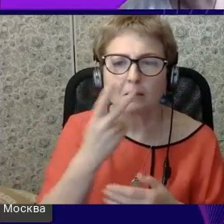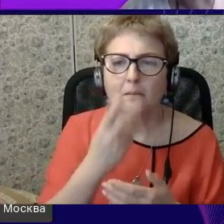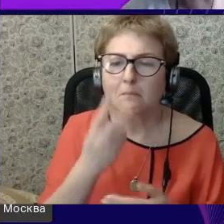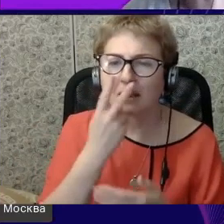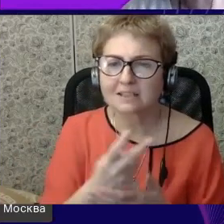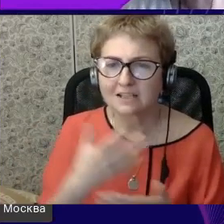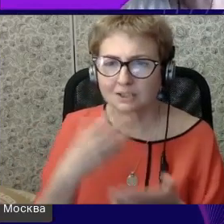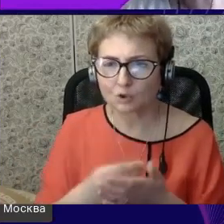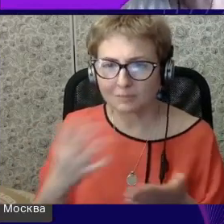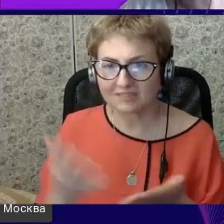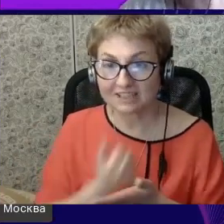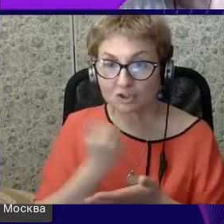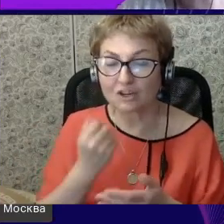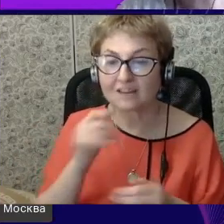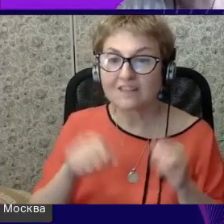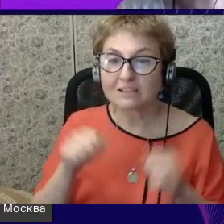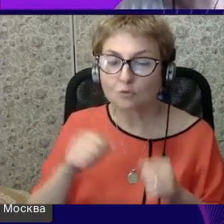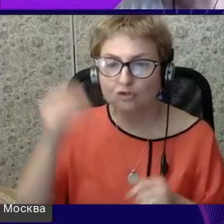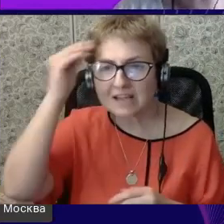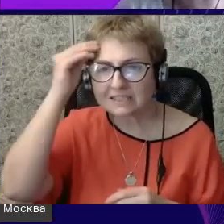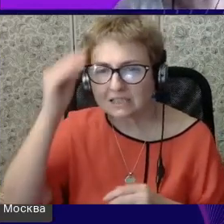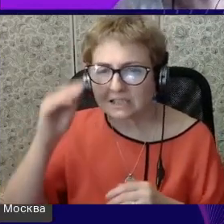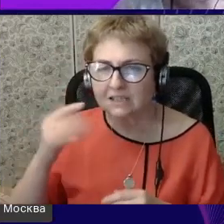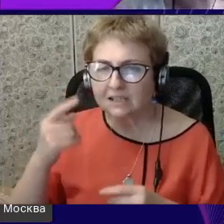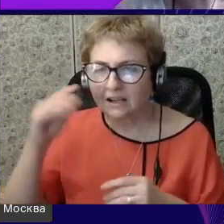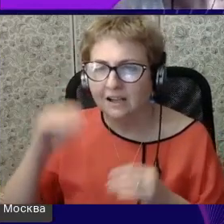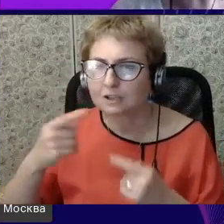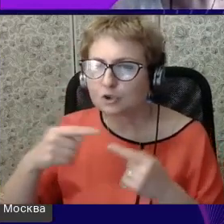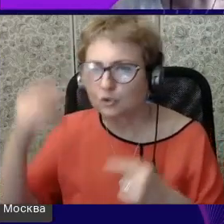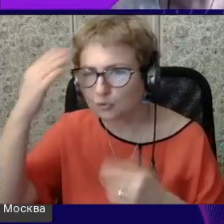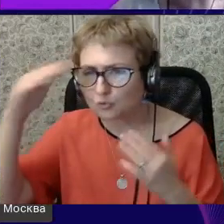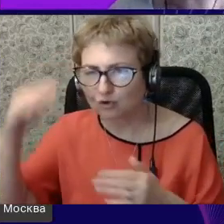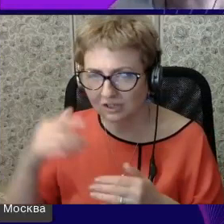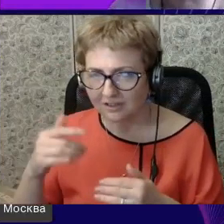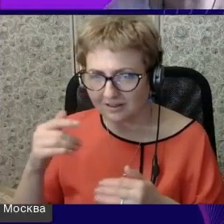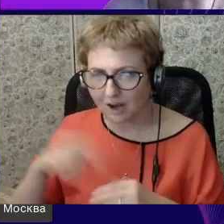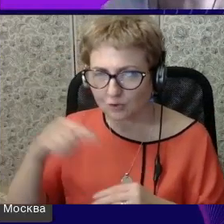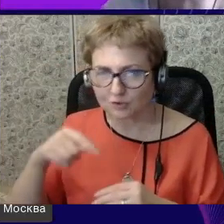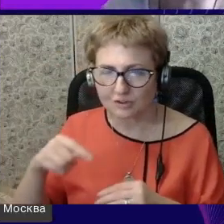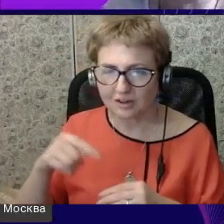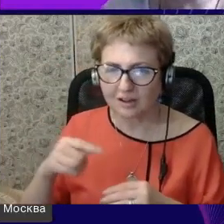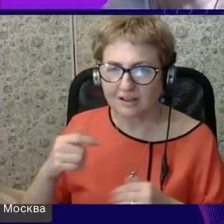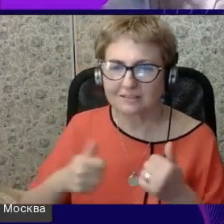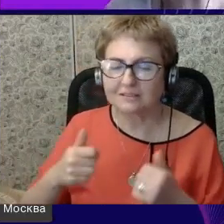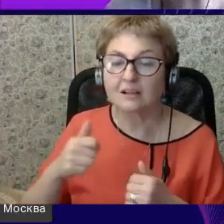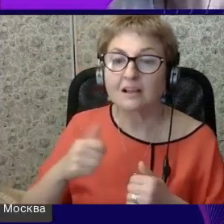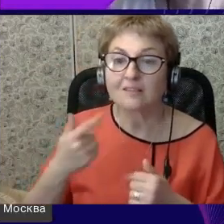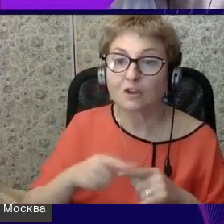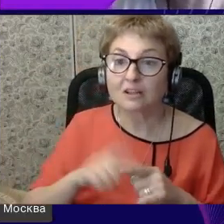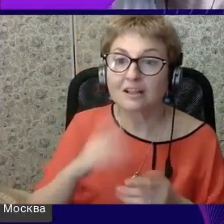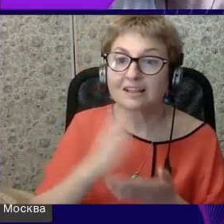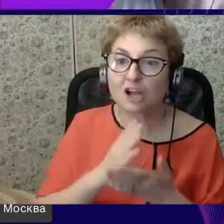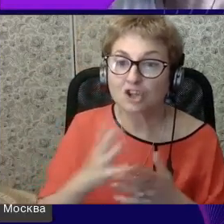конфликт интересов, это возможность показать собственные достижения, вот, и возможность оценить чужие достижения.